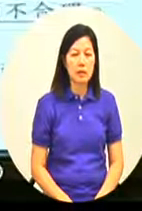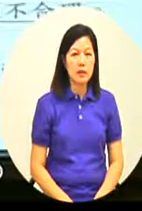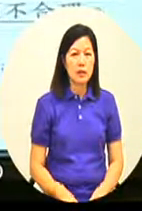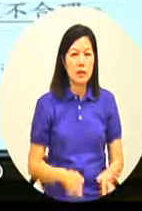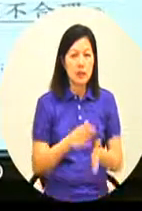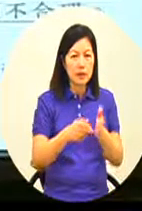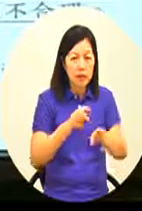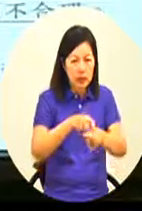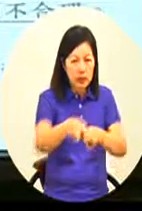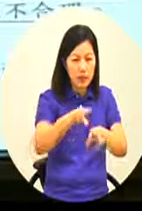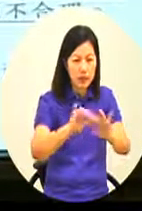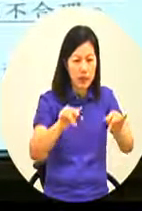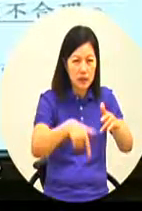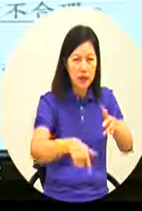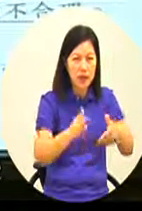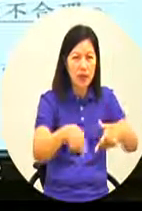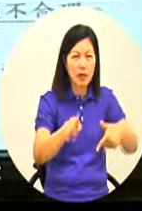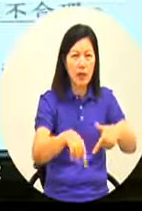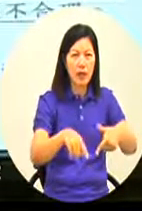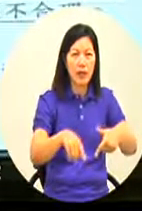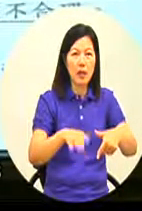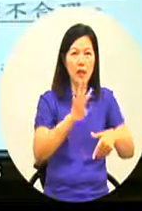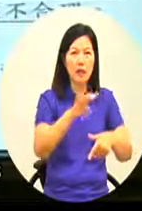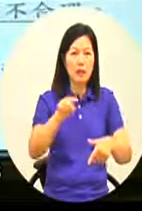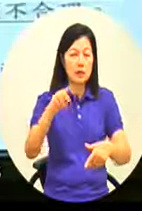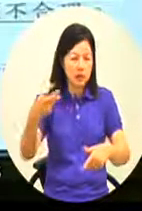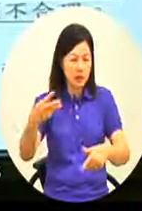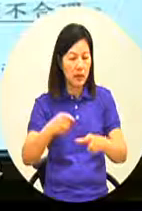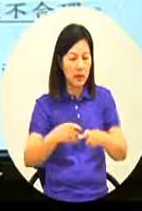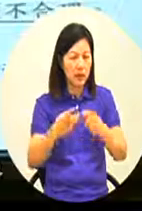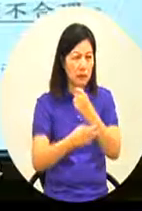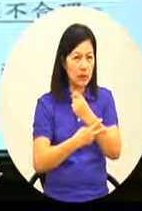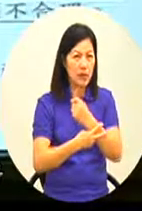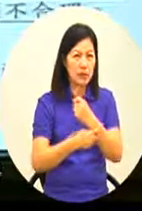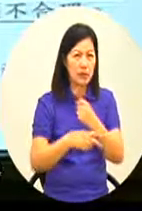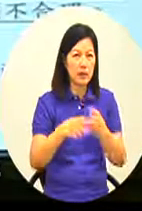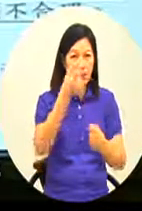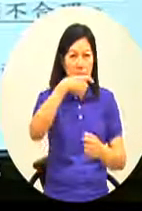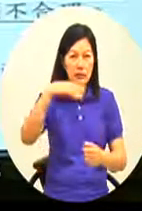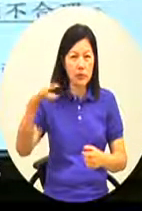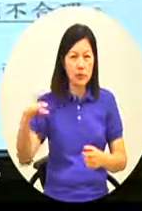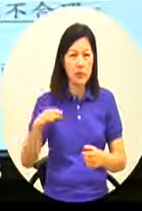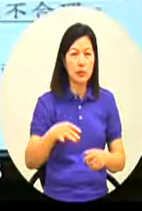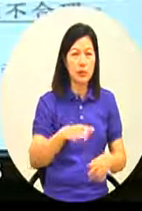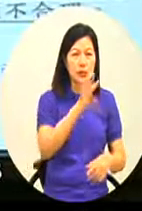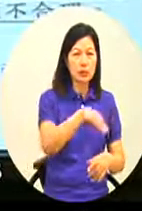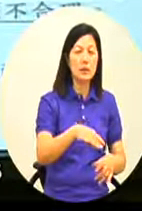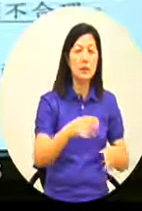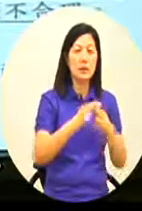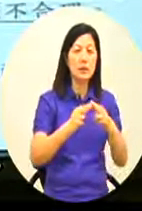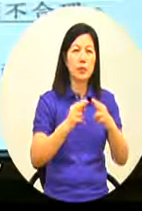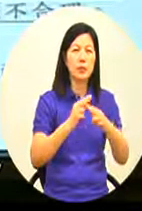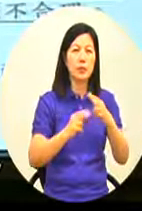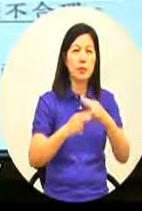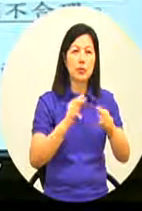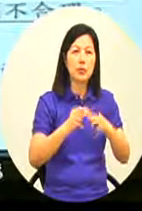山计划长约4.3公里嘛，范围由尼雅区正义路至凤山区金武路，当初计